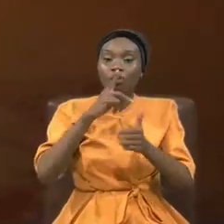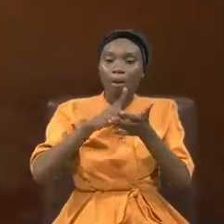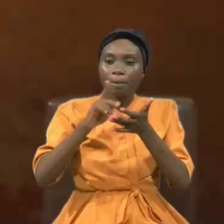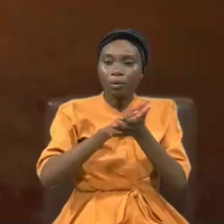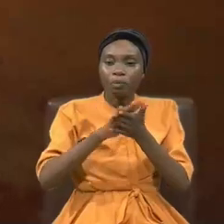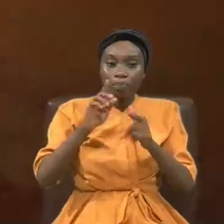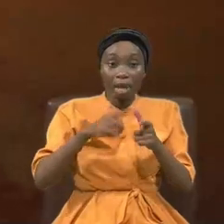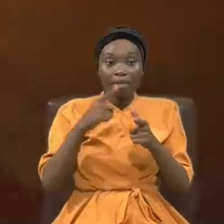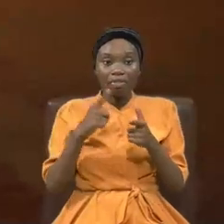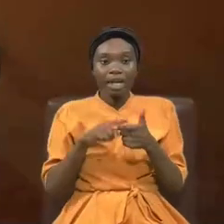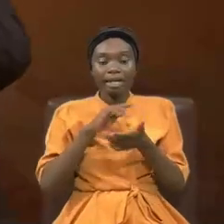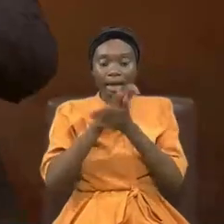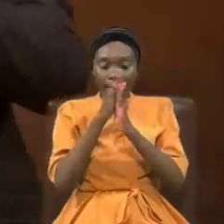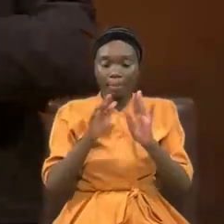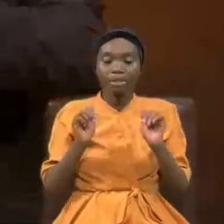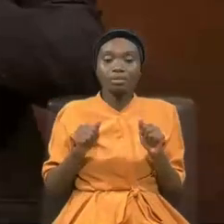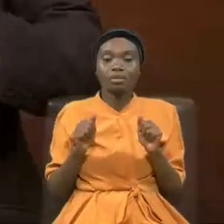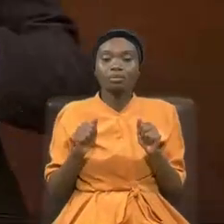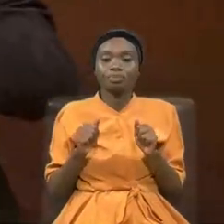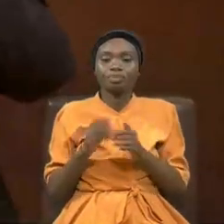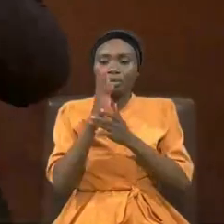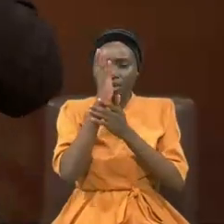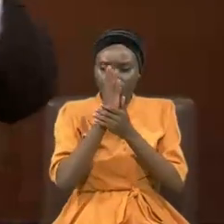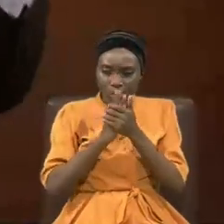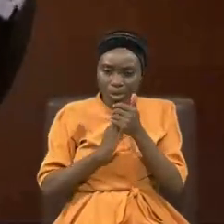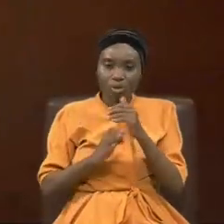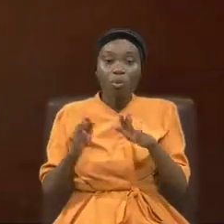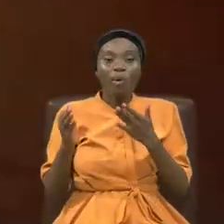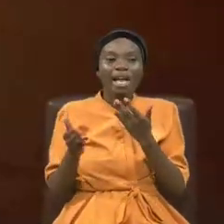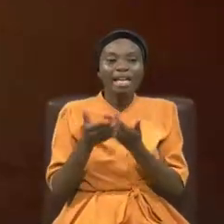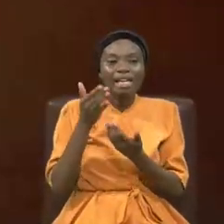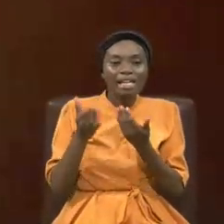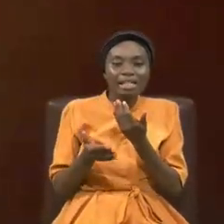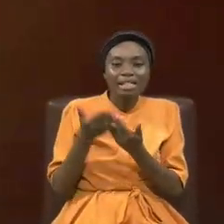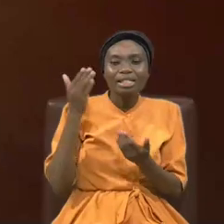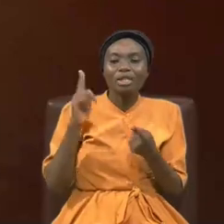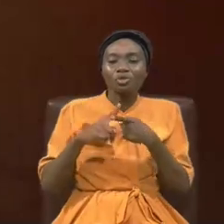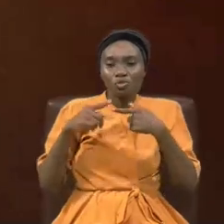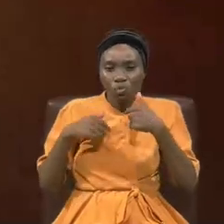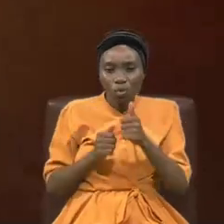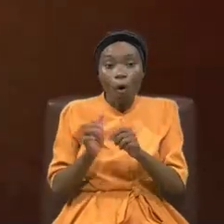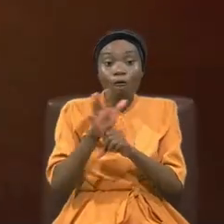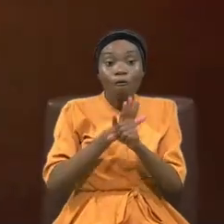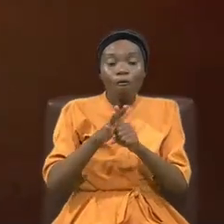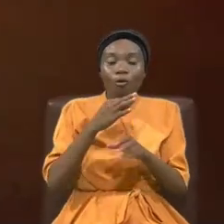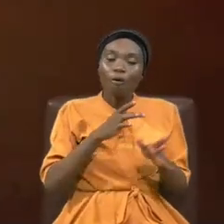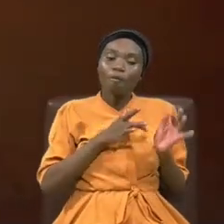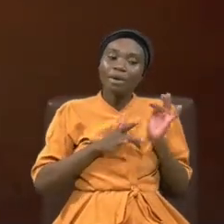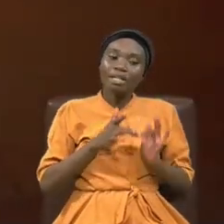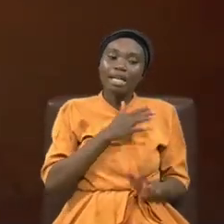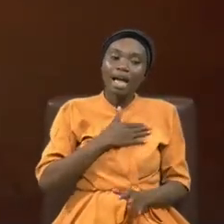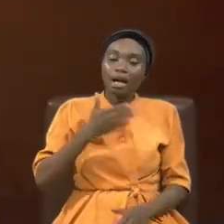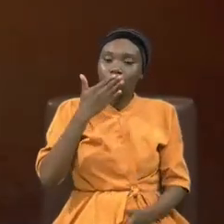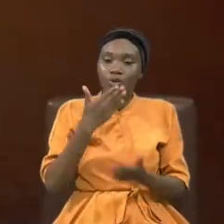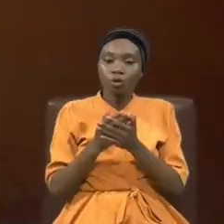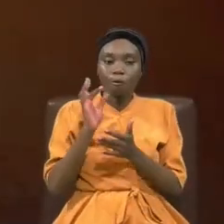premièrement pure, ensuite pacifique, modérée, conciliante, pleine de miséricorde et de bons